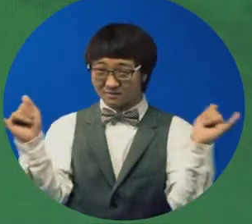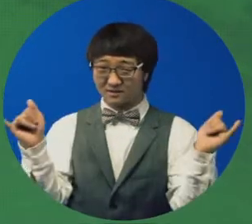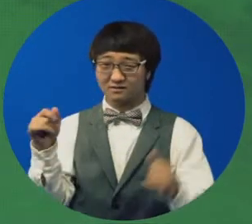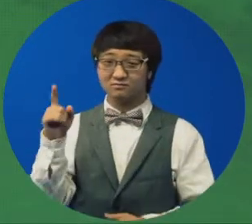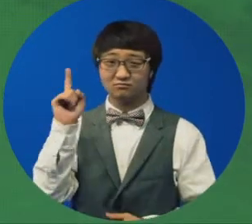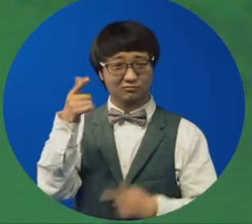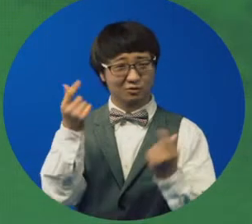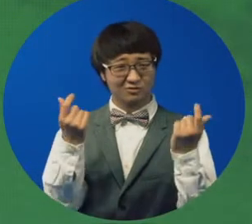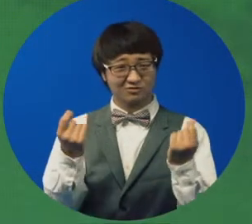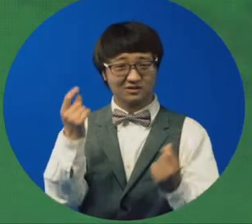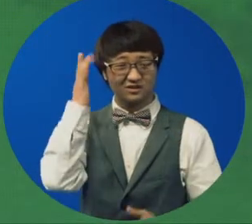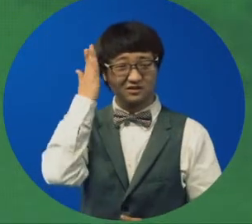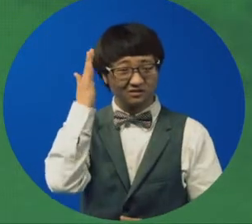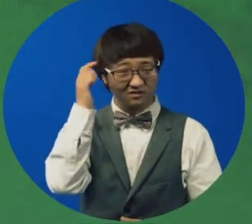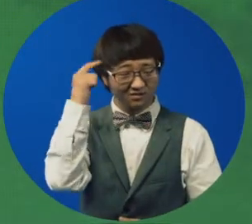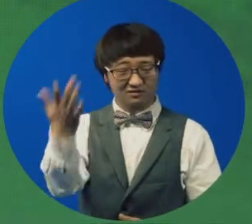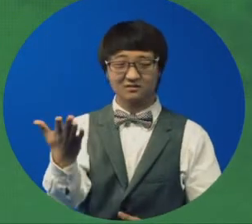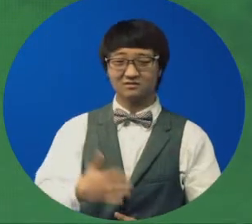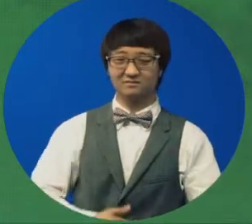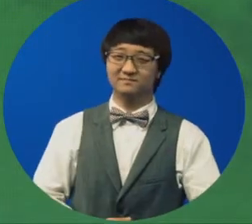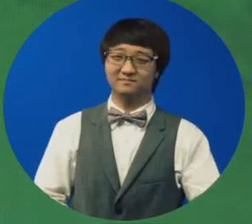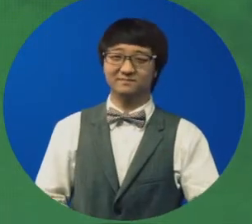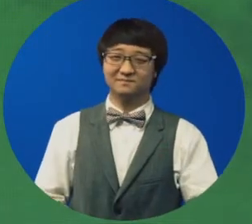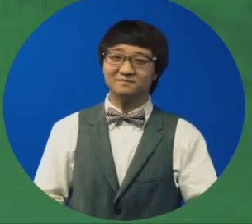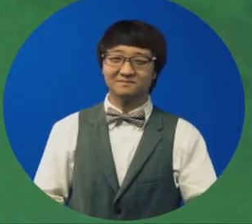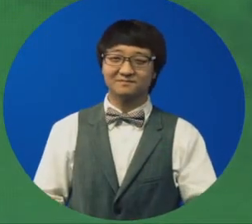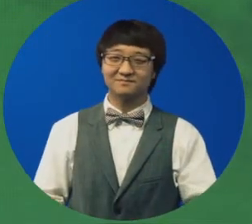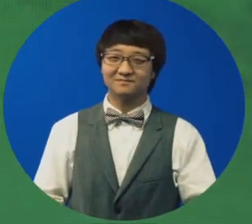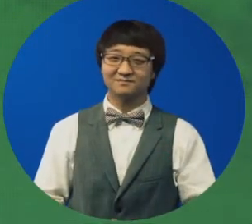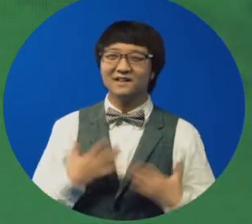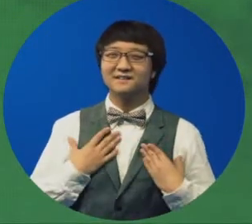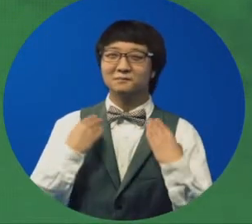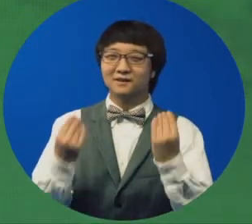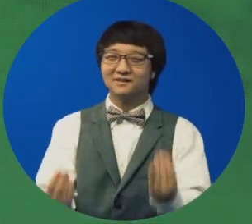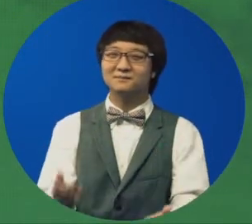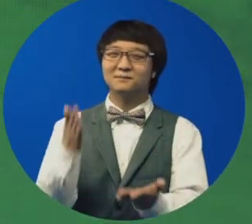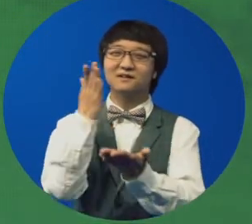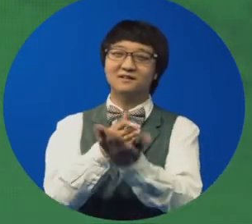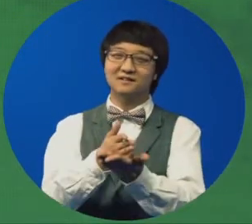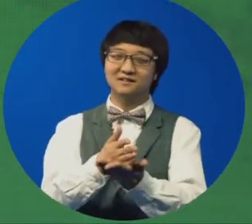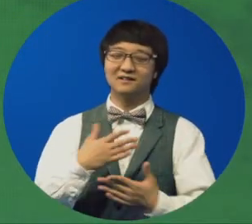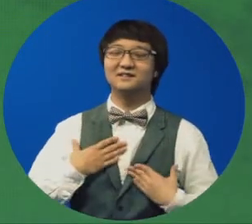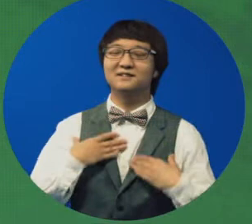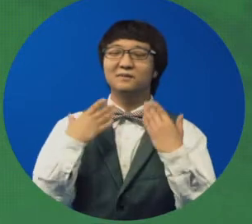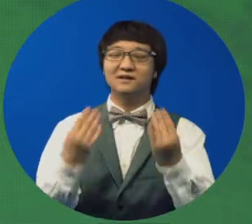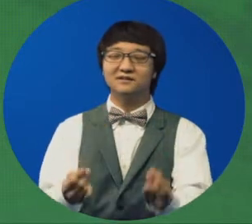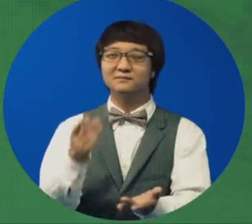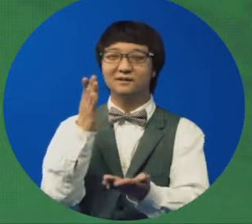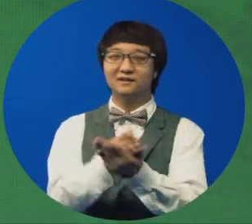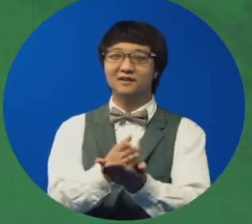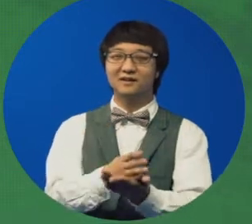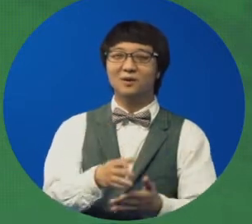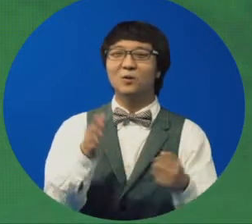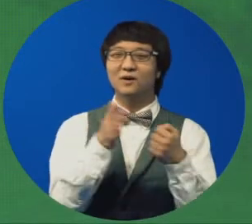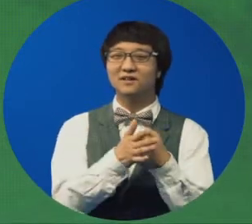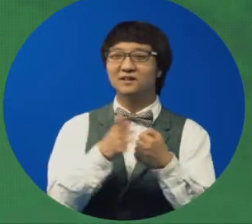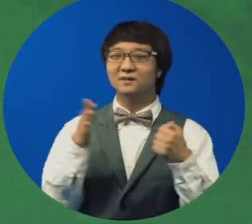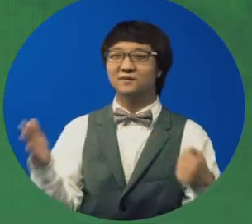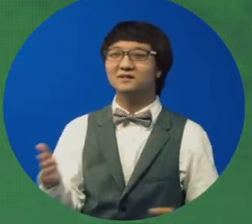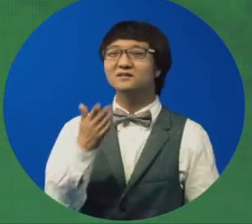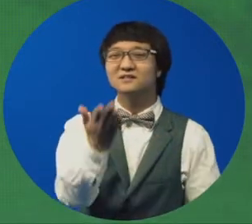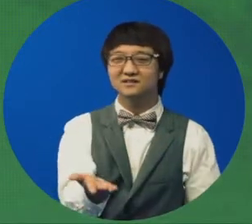준비하며 묵상하다가 하나님께서 저에게 깨닫게 하신 것이 있어요. 실망하지 말아라. 실망하지 말아라. 왜냐하면